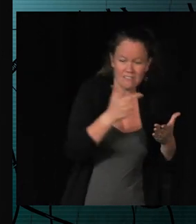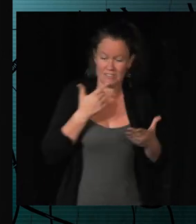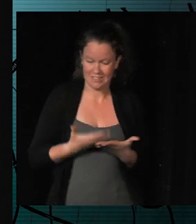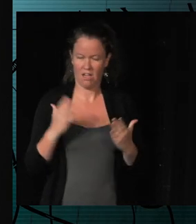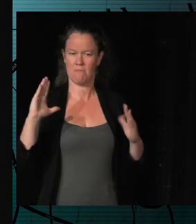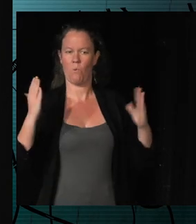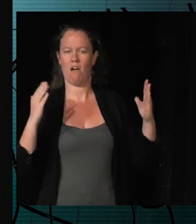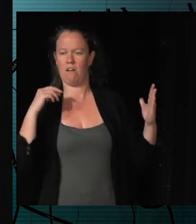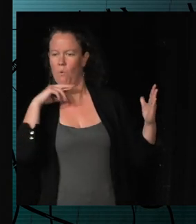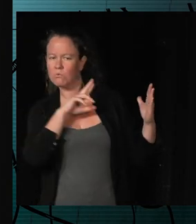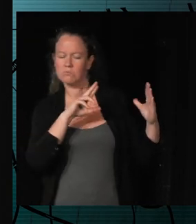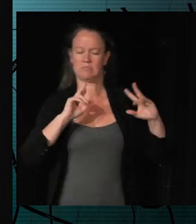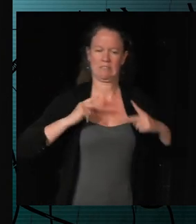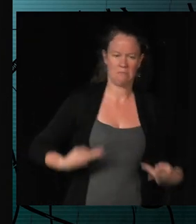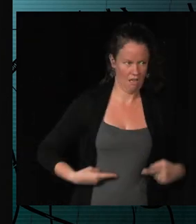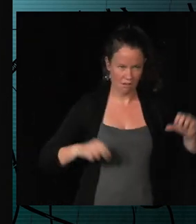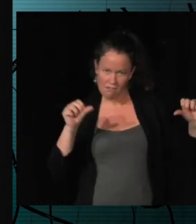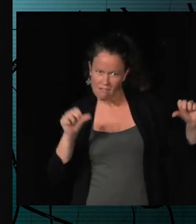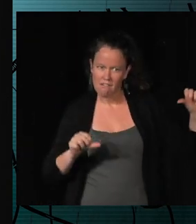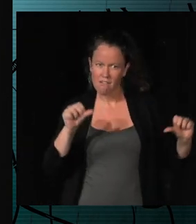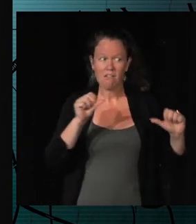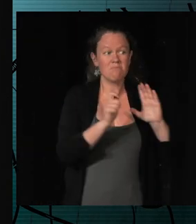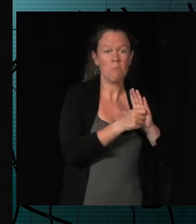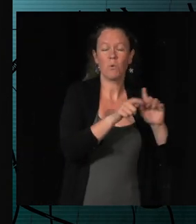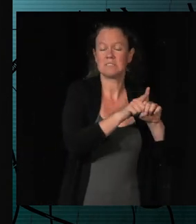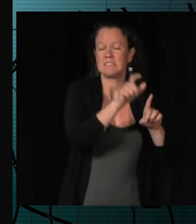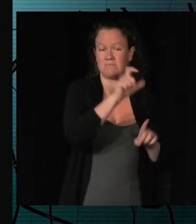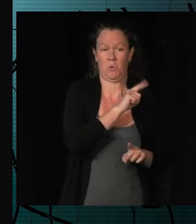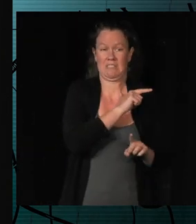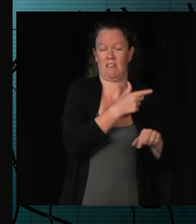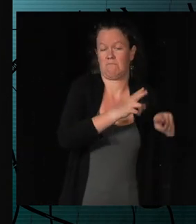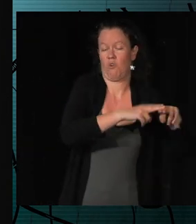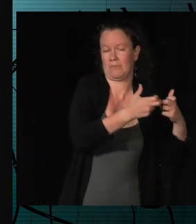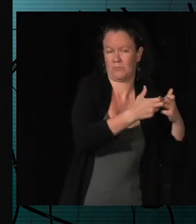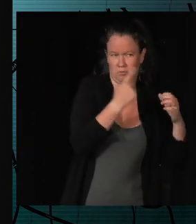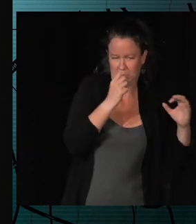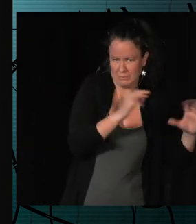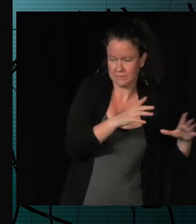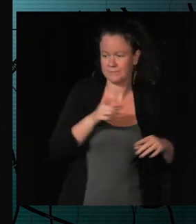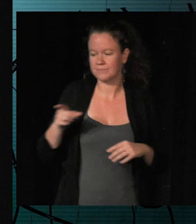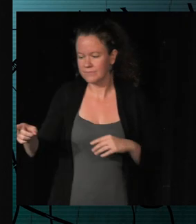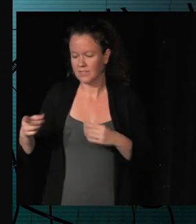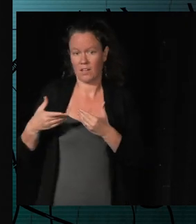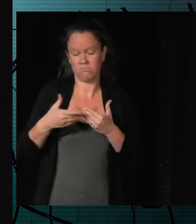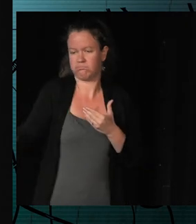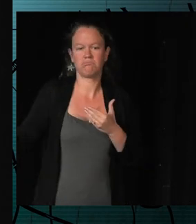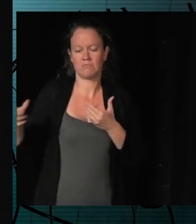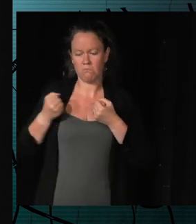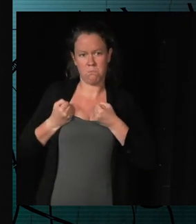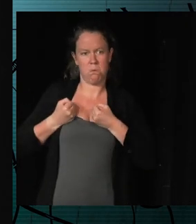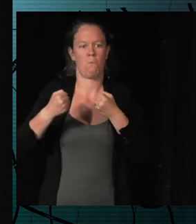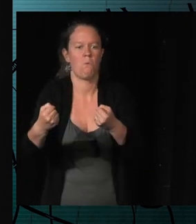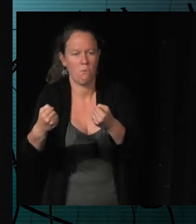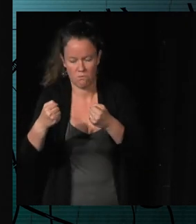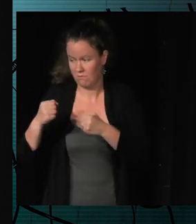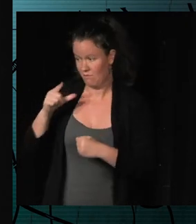cbyile et et en fait au moment où elle défonce le le portail avec sa voiture alors qu'elle a sa gamine assise à côté d'elle pour moi c'est le point de